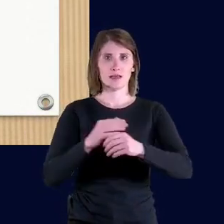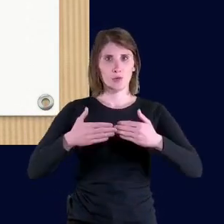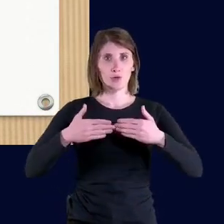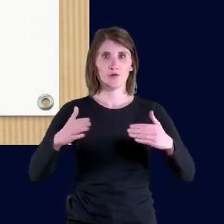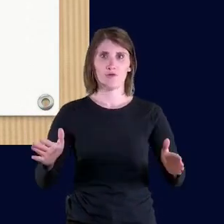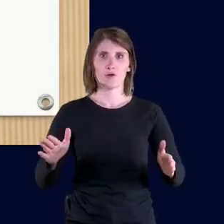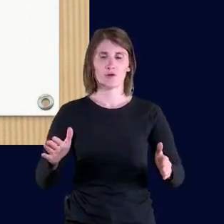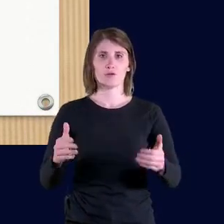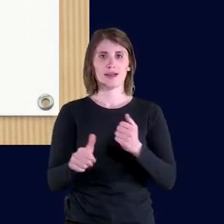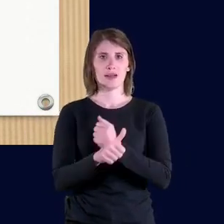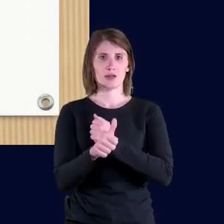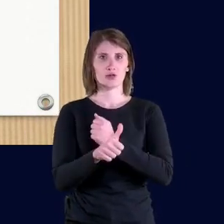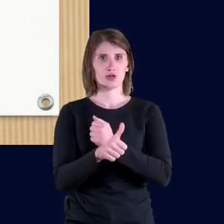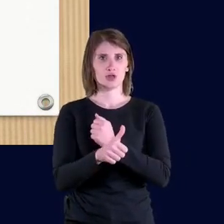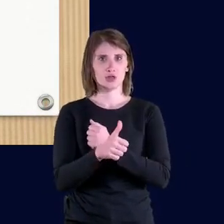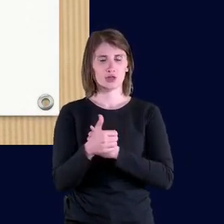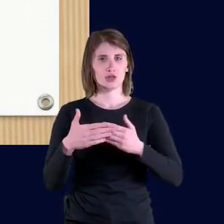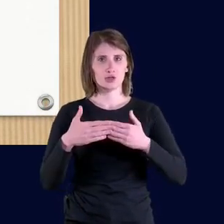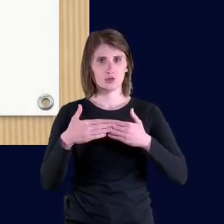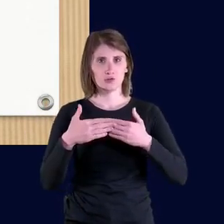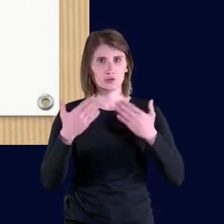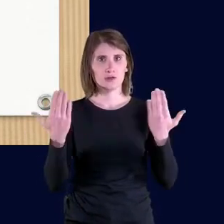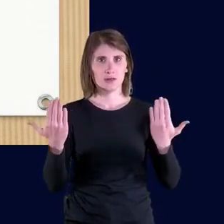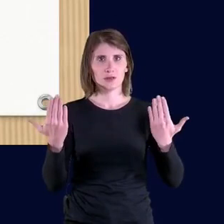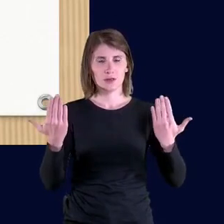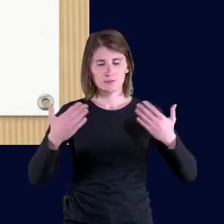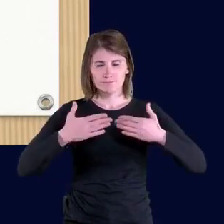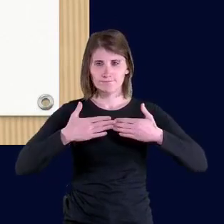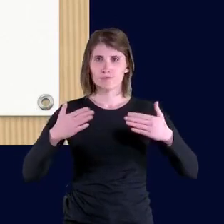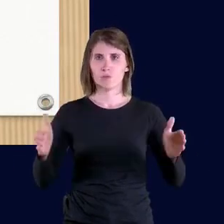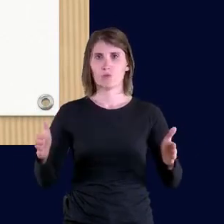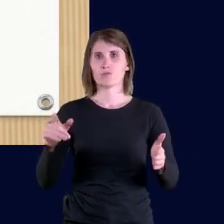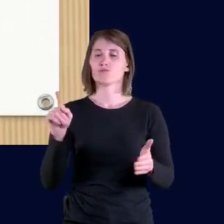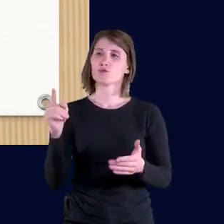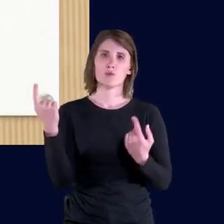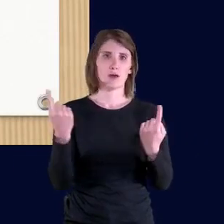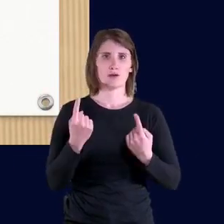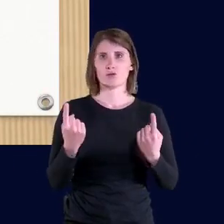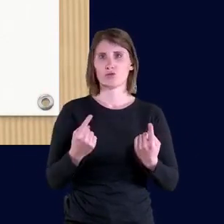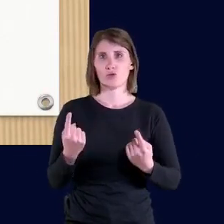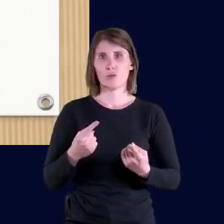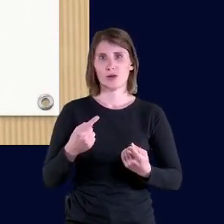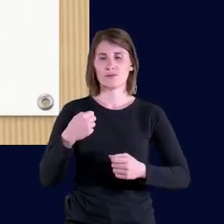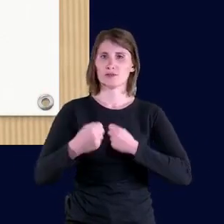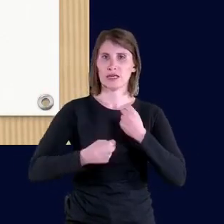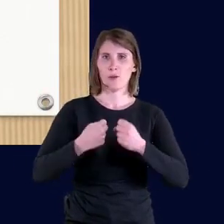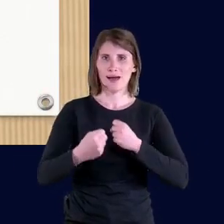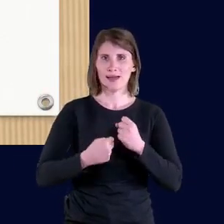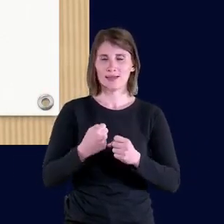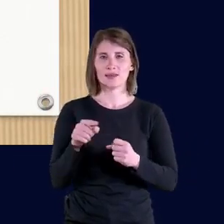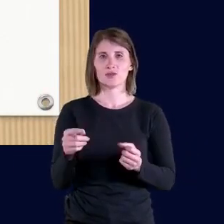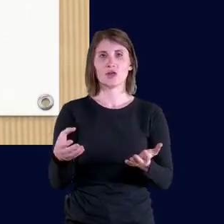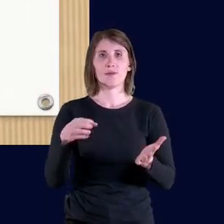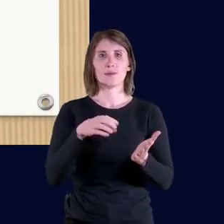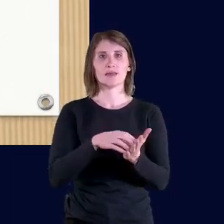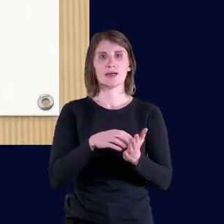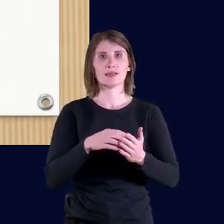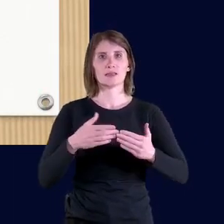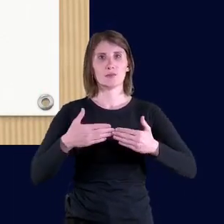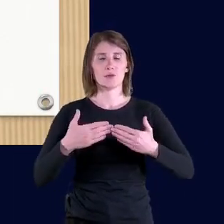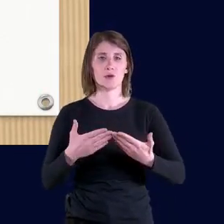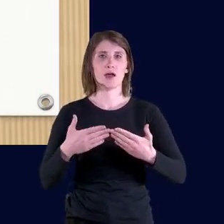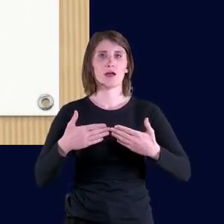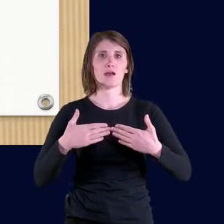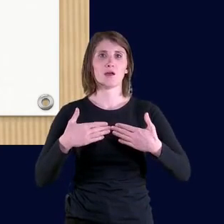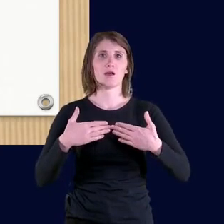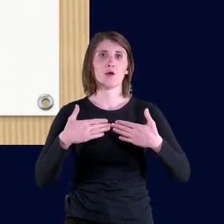co było bardzo fajną akcją która polega na tym że aplikacja była dostępna dla zalogowanych